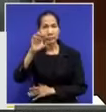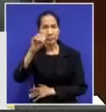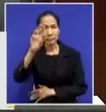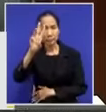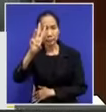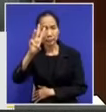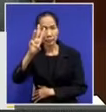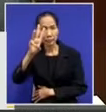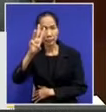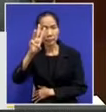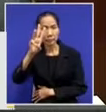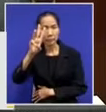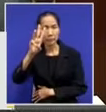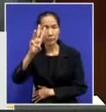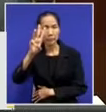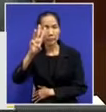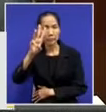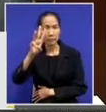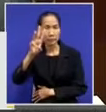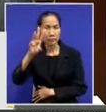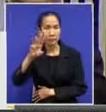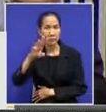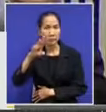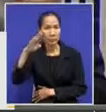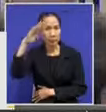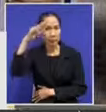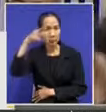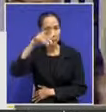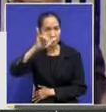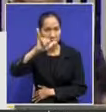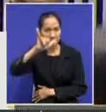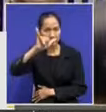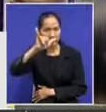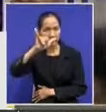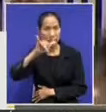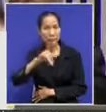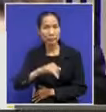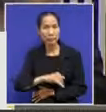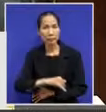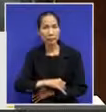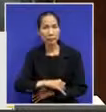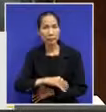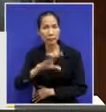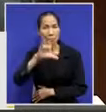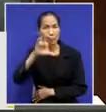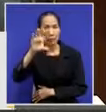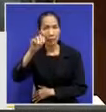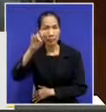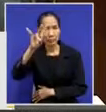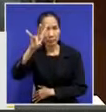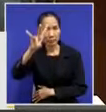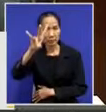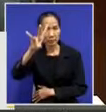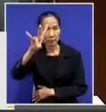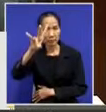556หม่อมหลวงสกุลมารากุล พลเอกประยุทธ์จันโอชาครับ 557นายสงคร